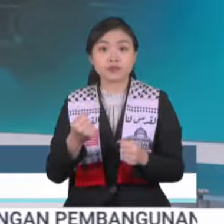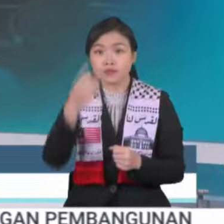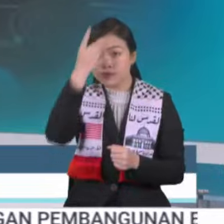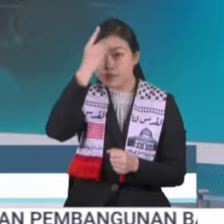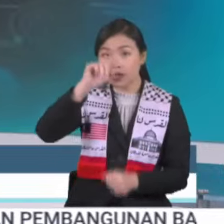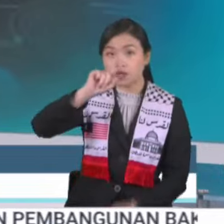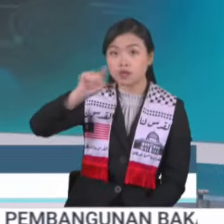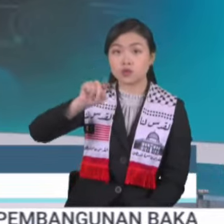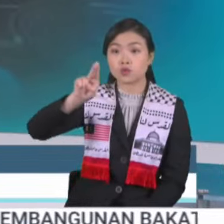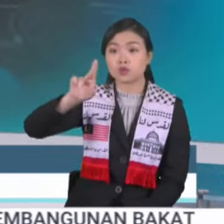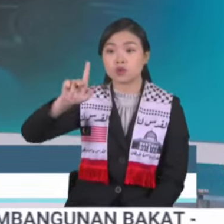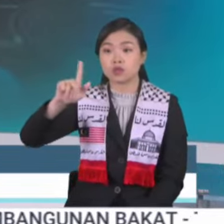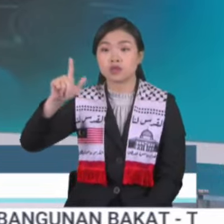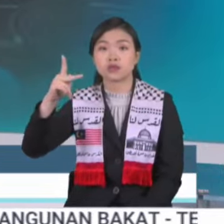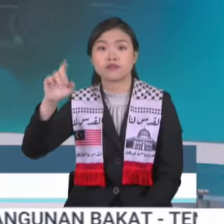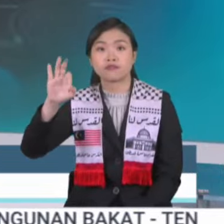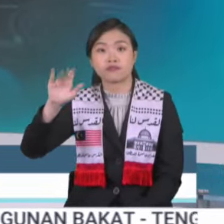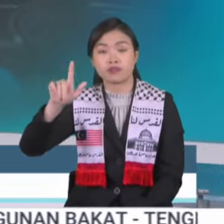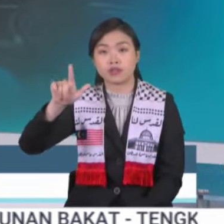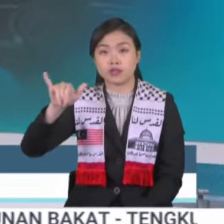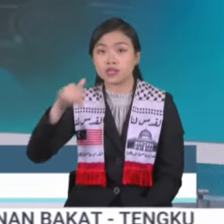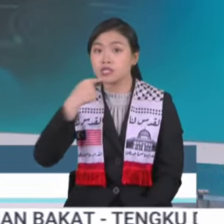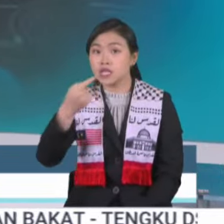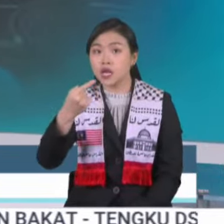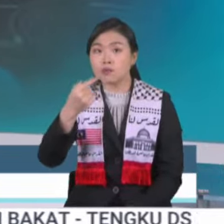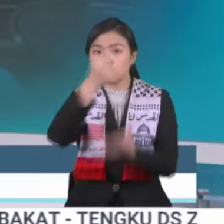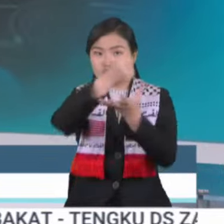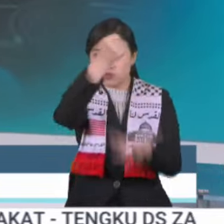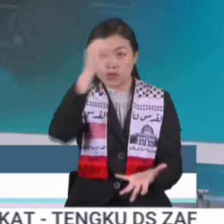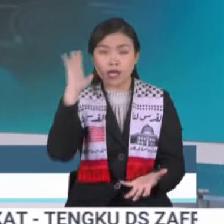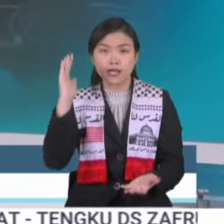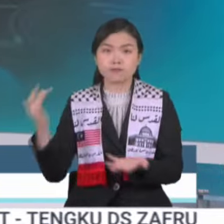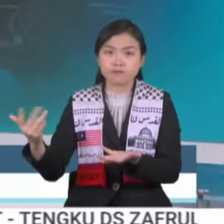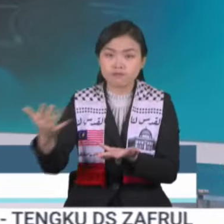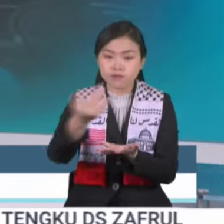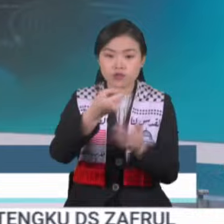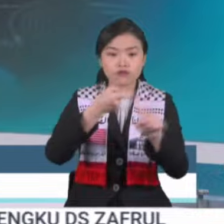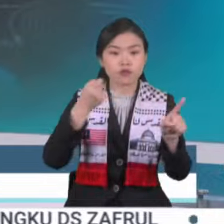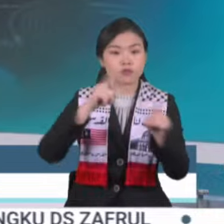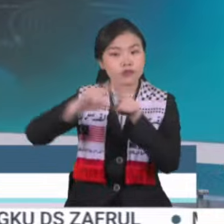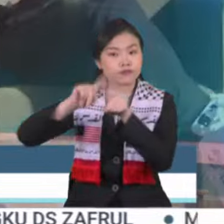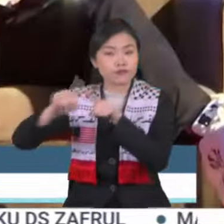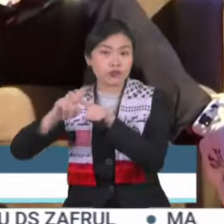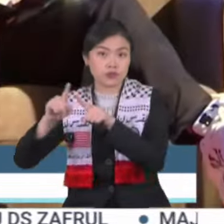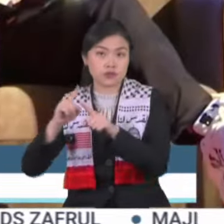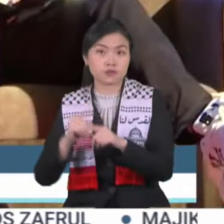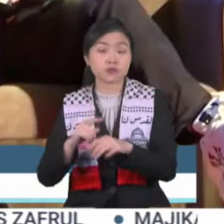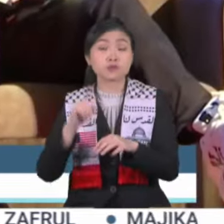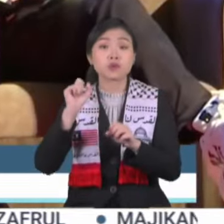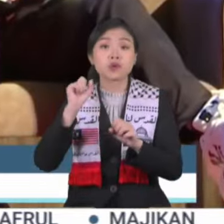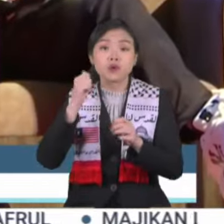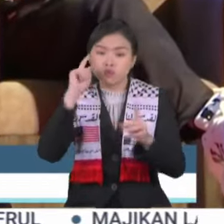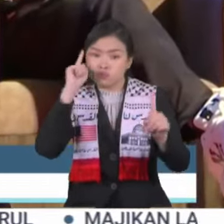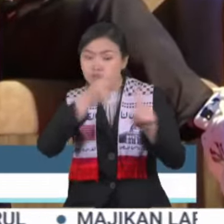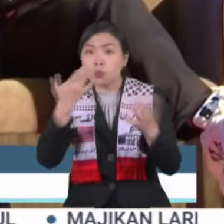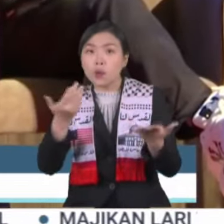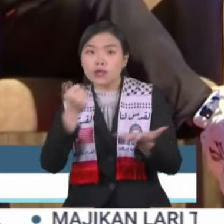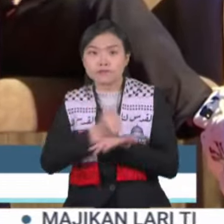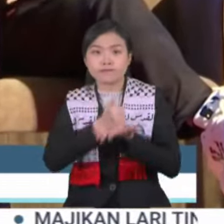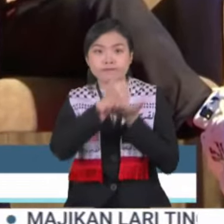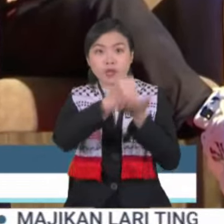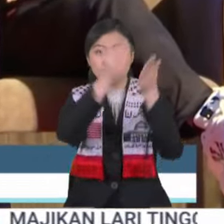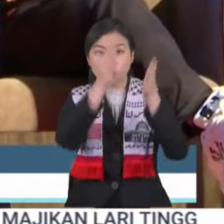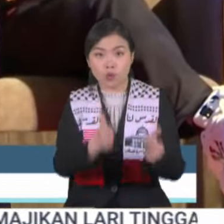Ahmad berkata, tabung tersebut akan mengumpulkan dana daripada pelbagai sumber. Ini bagi membantu orang ramai susulan